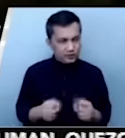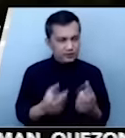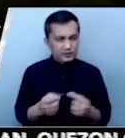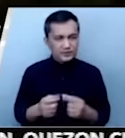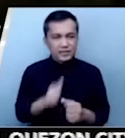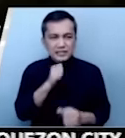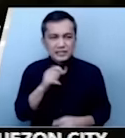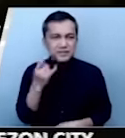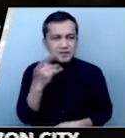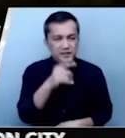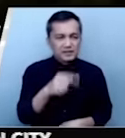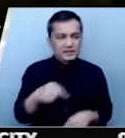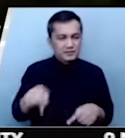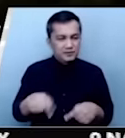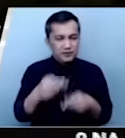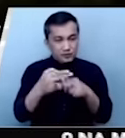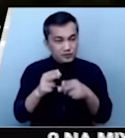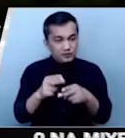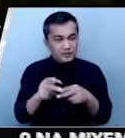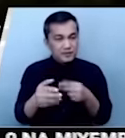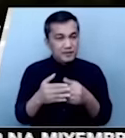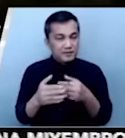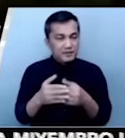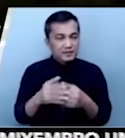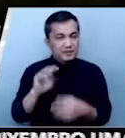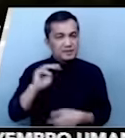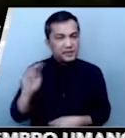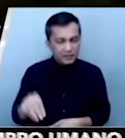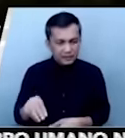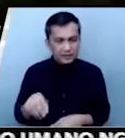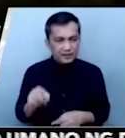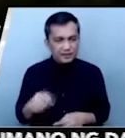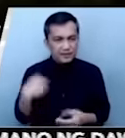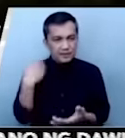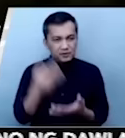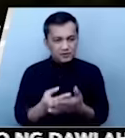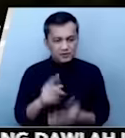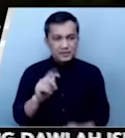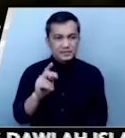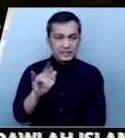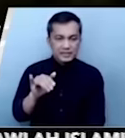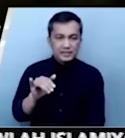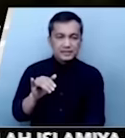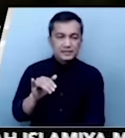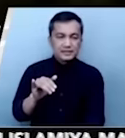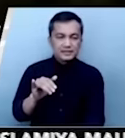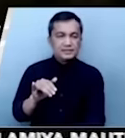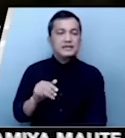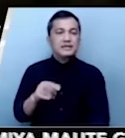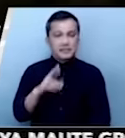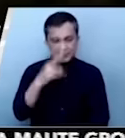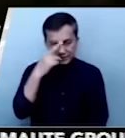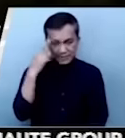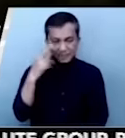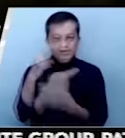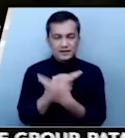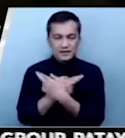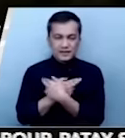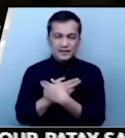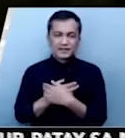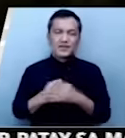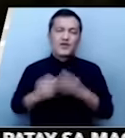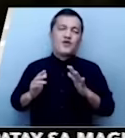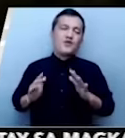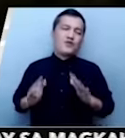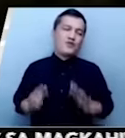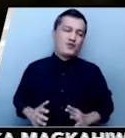dahil just a few hours away from the metro, mapupuntahan ng Tanay Rizal para makapag-relax, unwind at damhin ang lamig